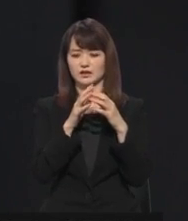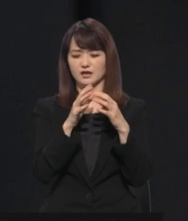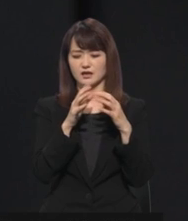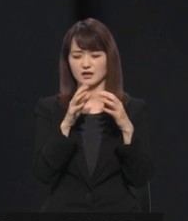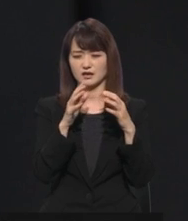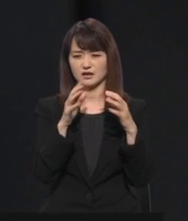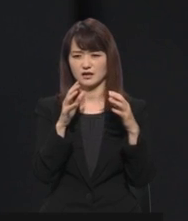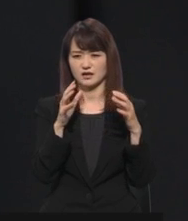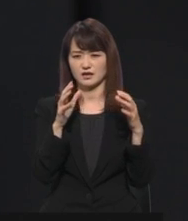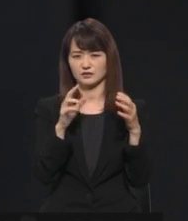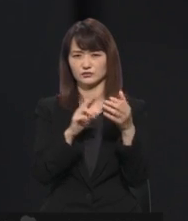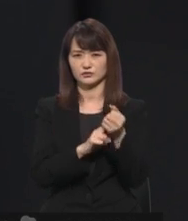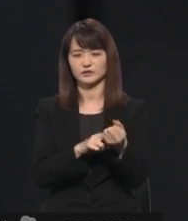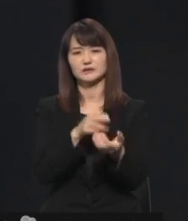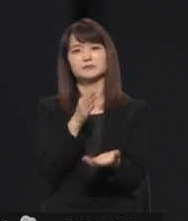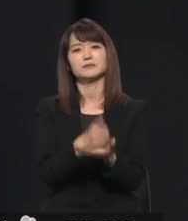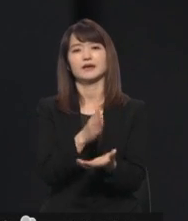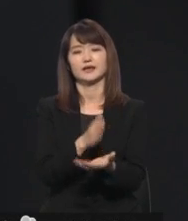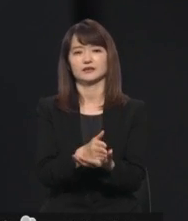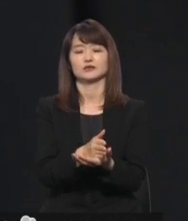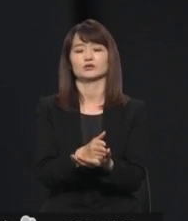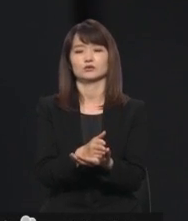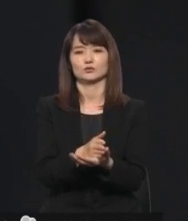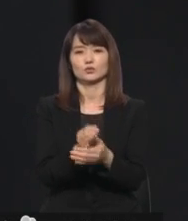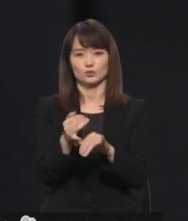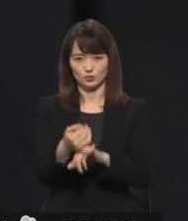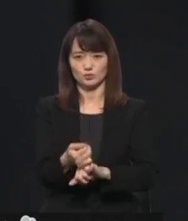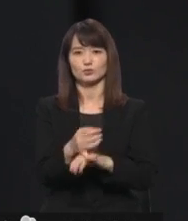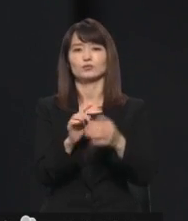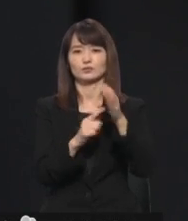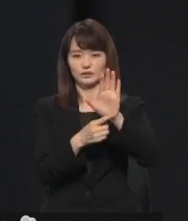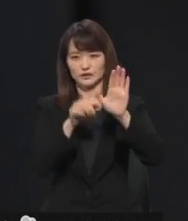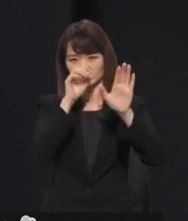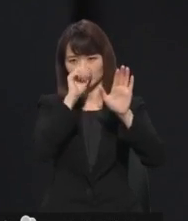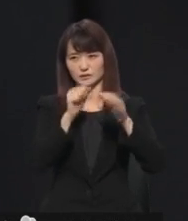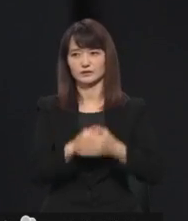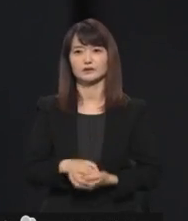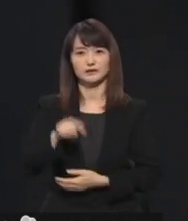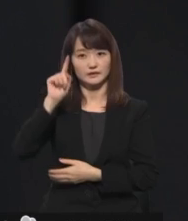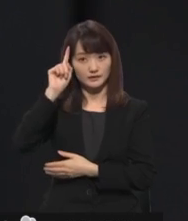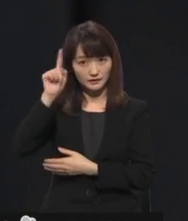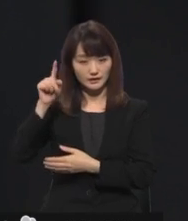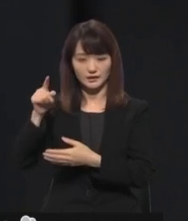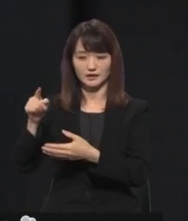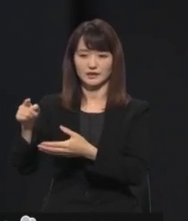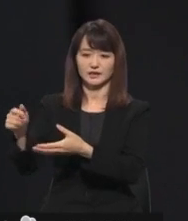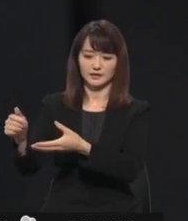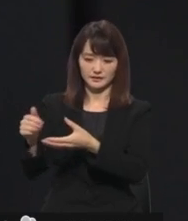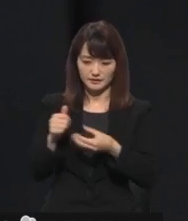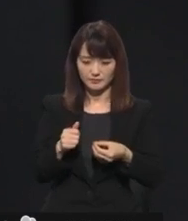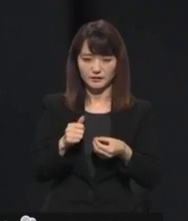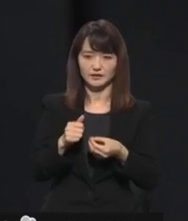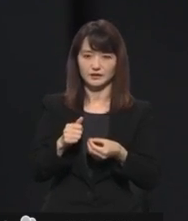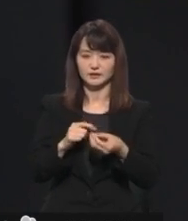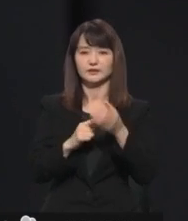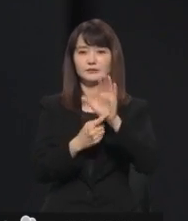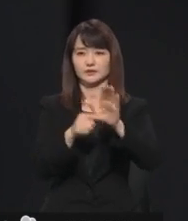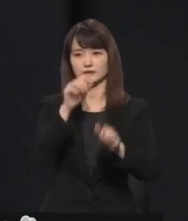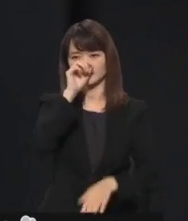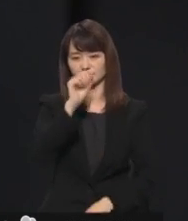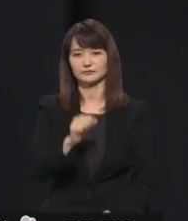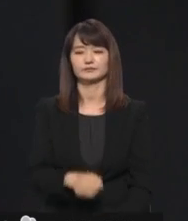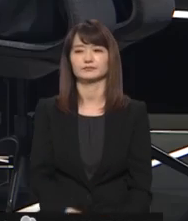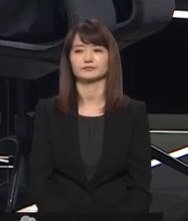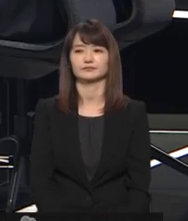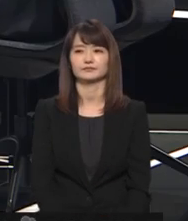좋다고 봅니다 그 제일 jtbc 에 나와서 바뀌었으면 좋겠어요 그렇게 누가 와가지고 그런 얘기를 어느정도 구체적으로 했는지 알겠습니 다 거지 그래서